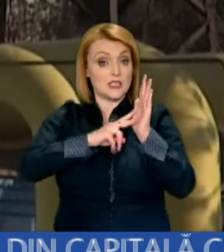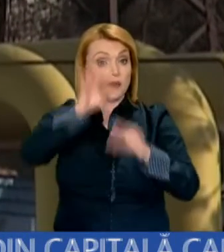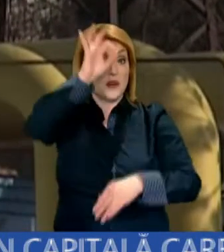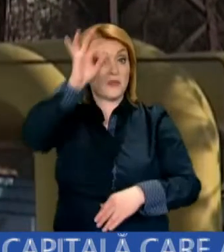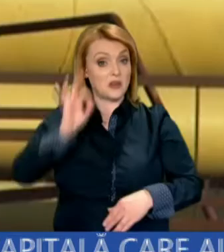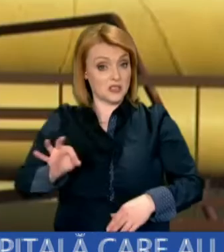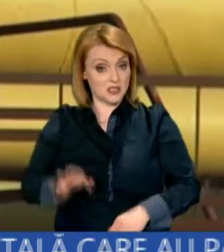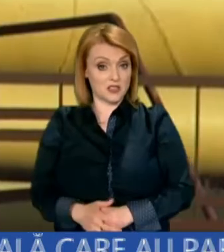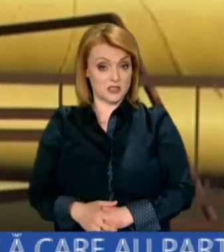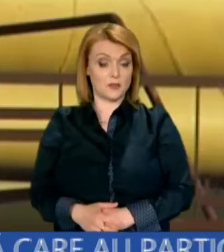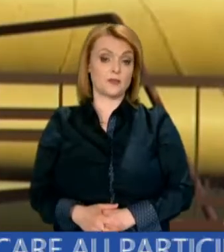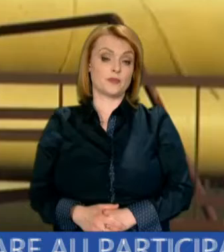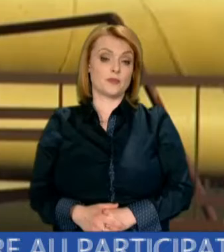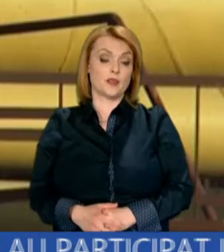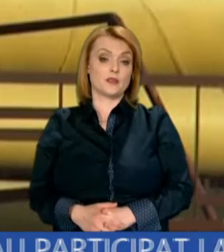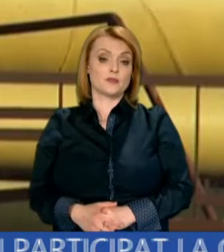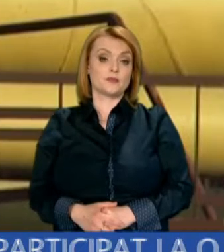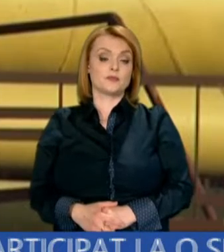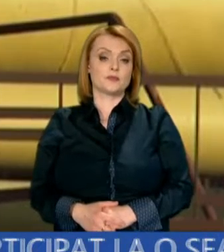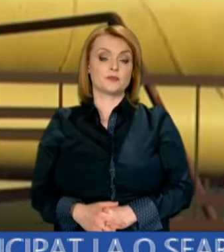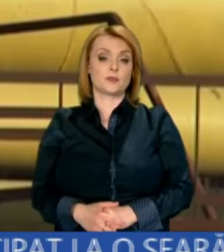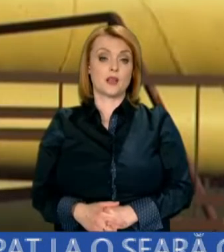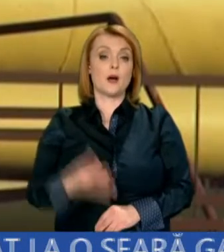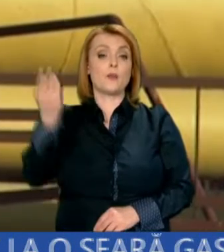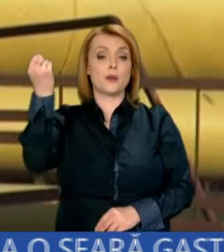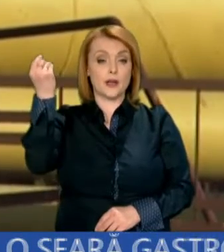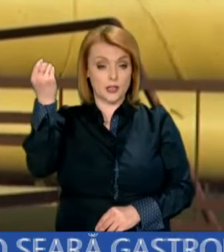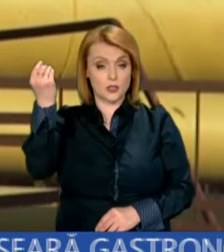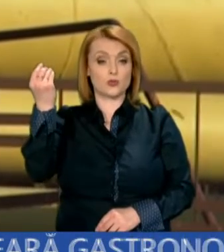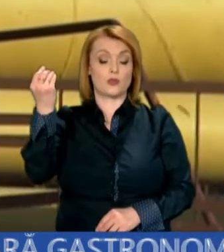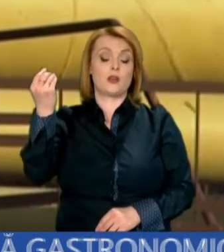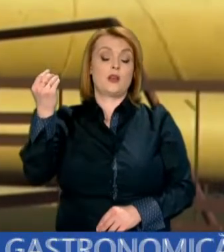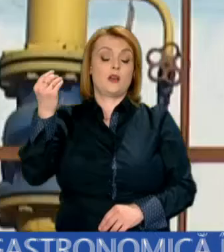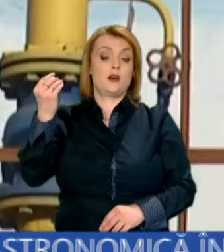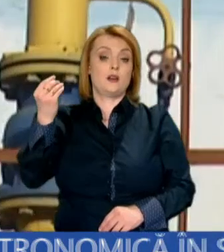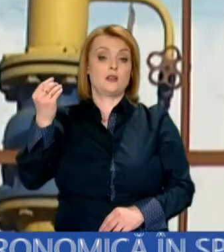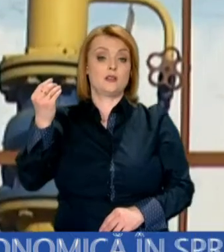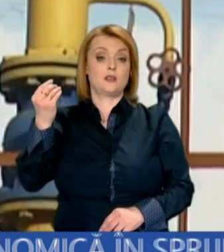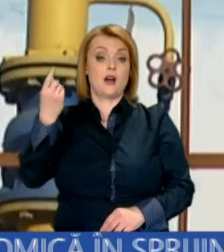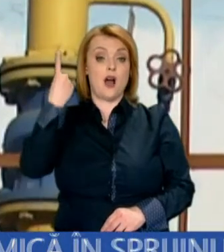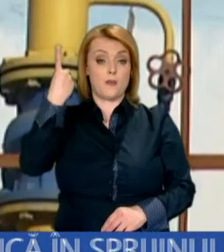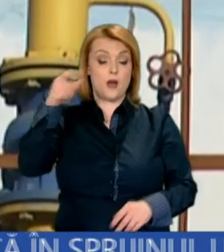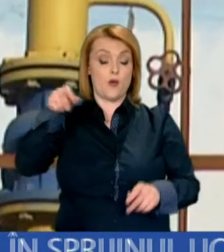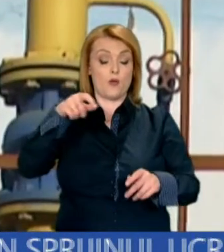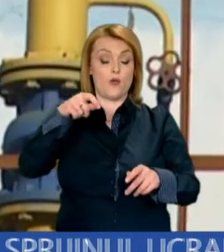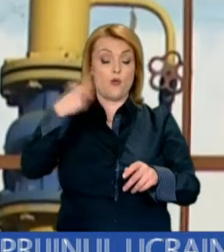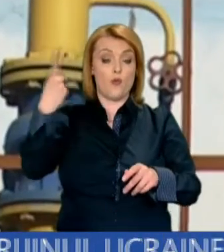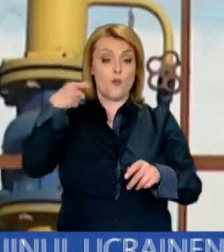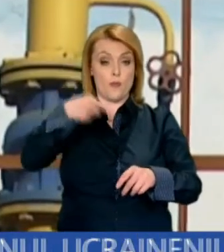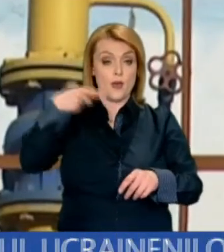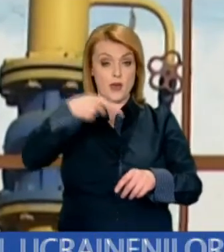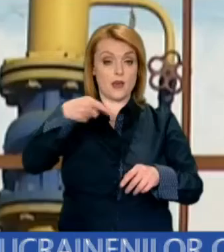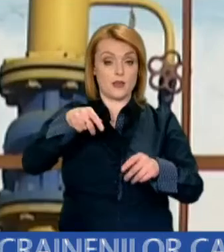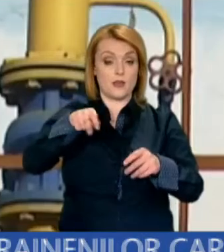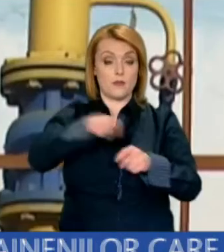constituie cotațiile la bursă și 30% prețul coșului de produse petroliere. Iar 1000 de metri cubi de gaze rusești au ajuns